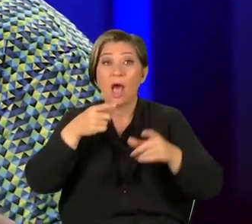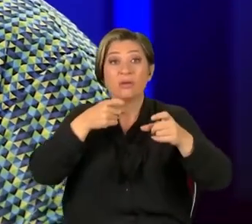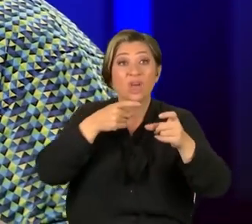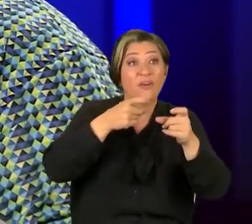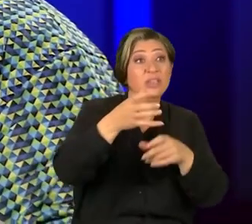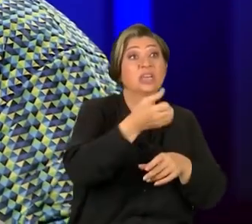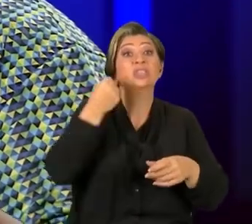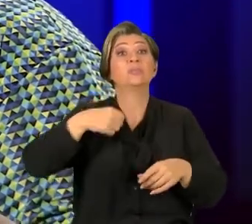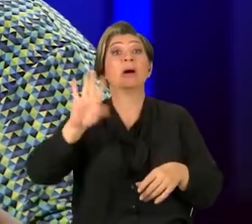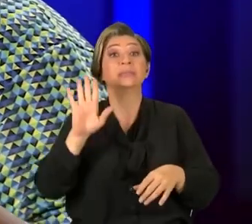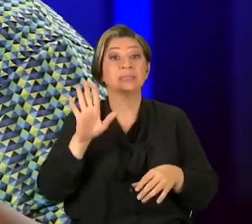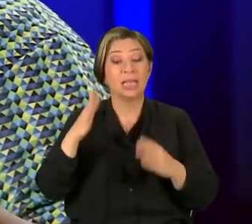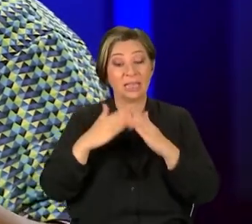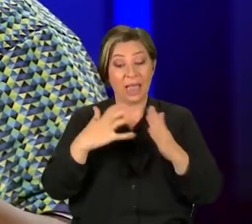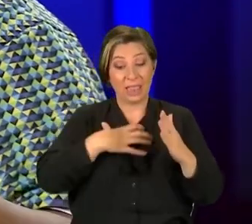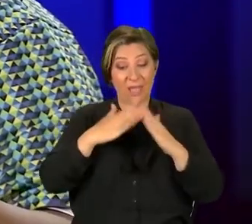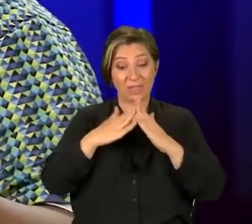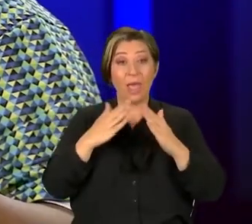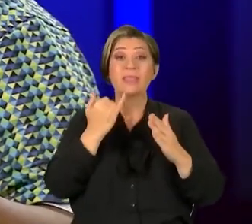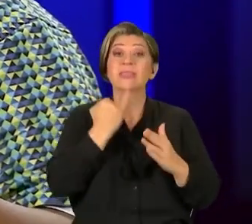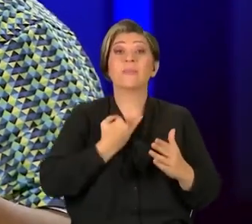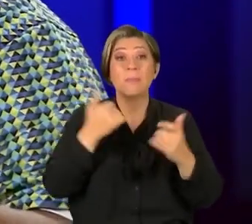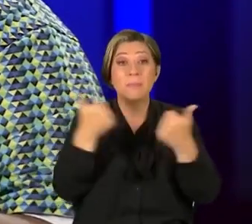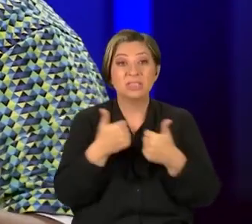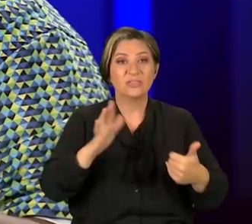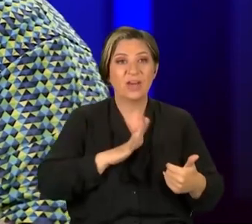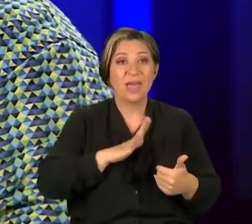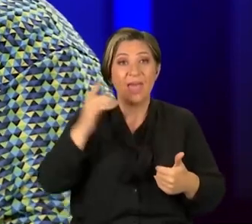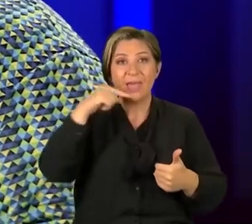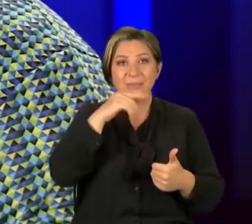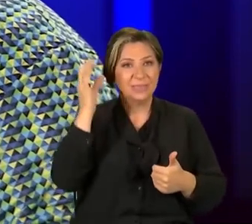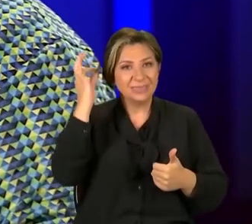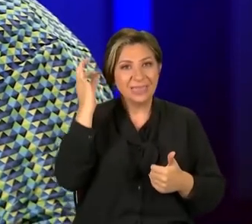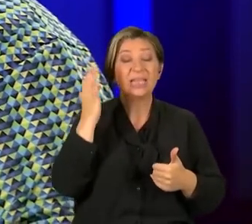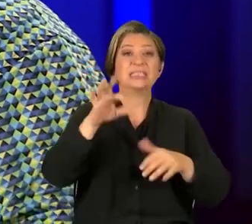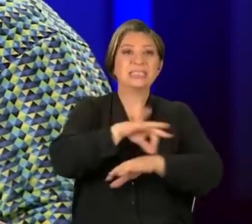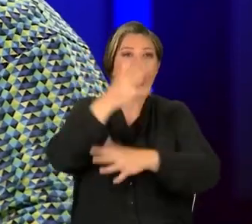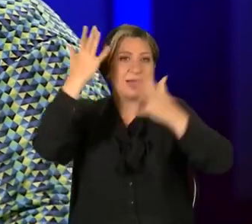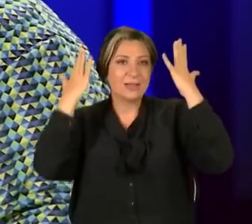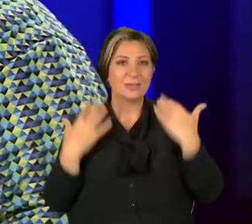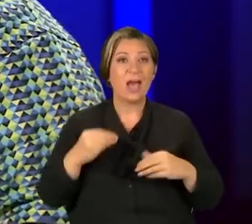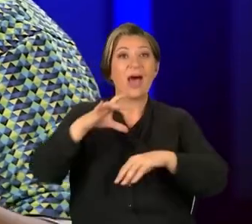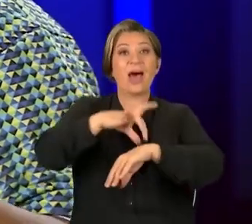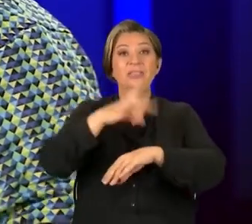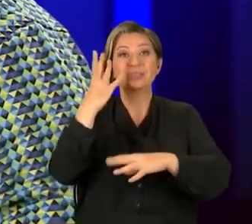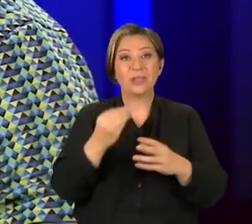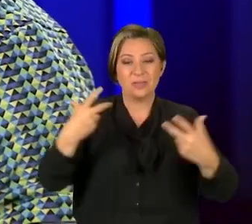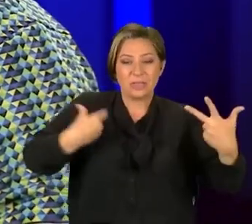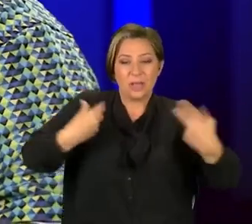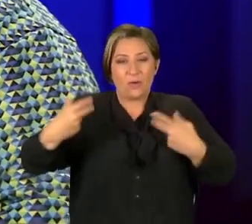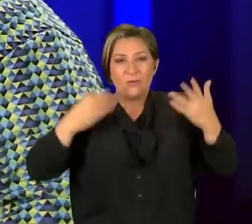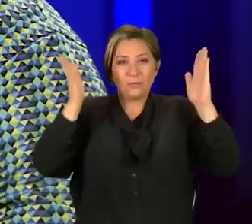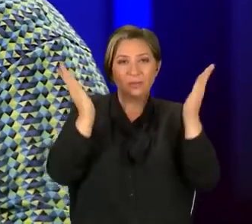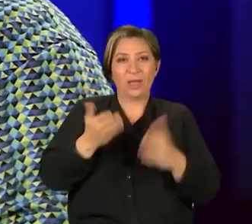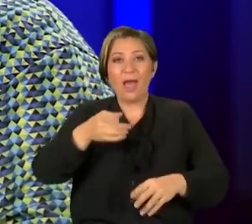ava çıkmış kaçırmaz kendi evimde deplasman maçı var esmer kızın sapsarı olmuş Çok silikonla